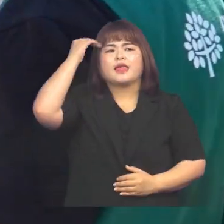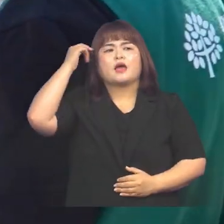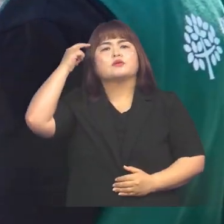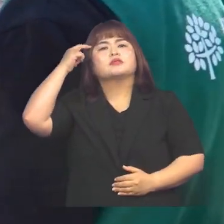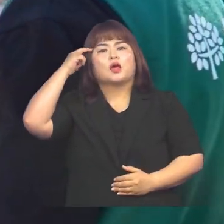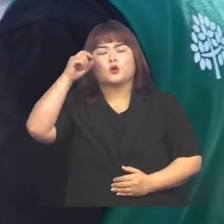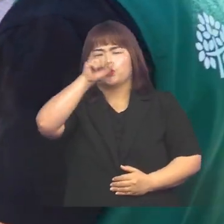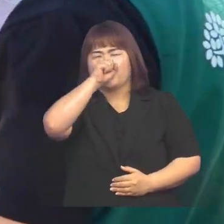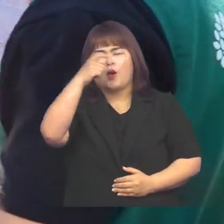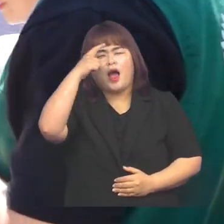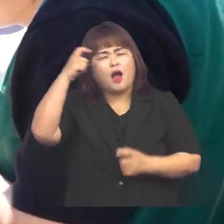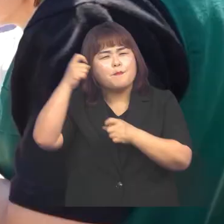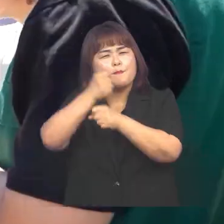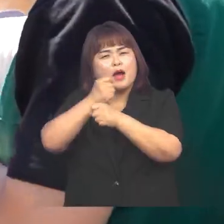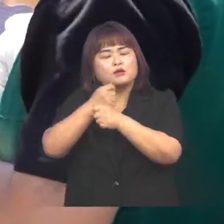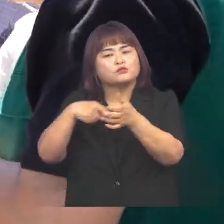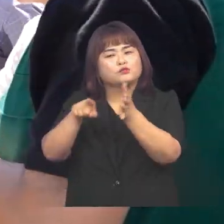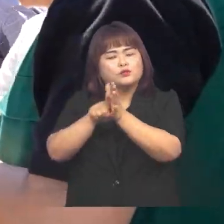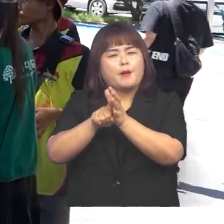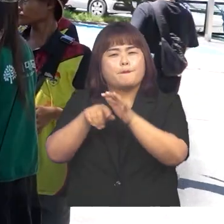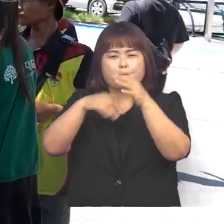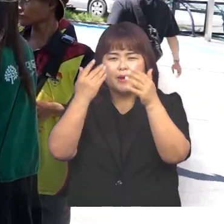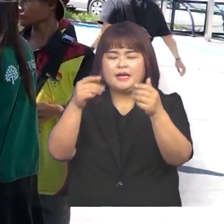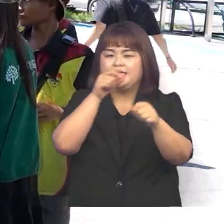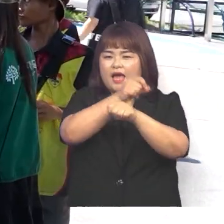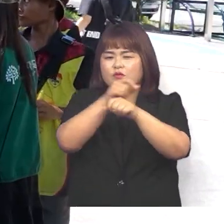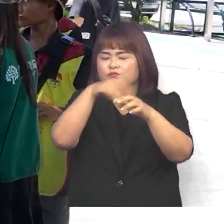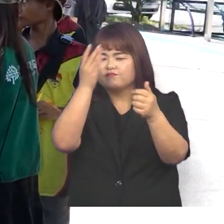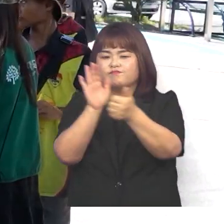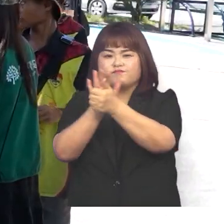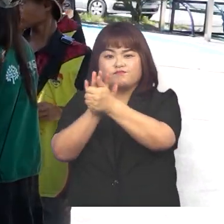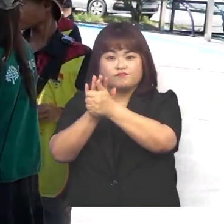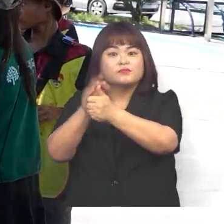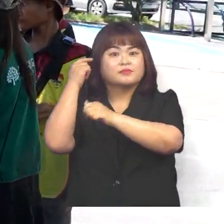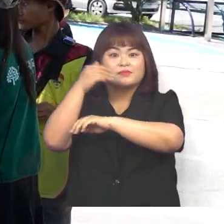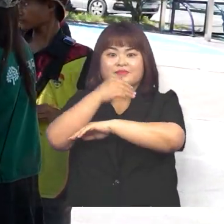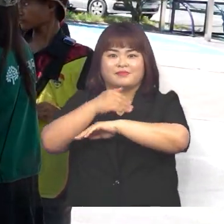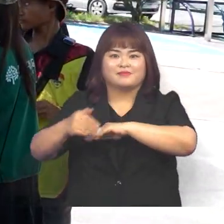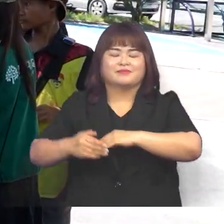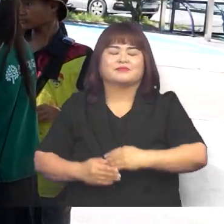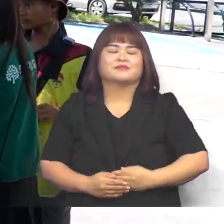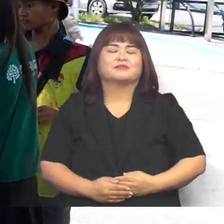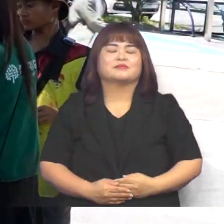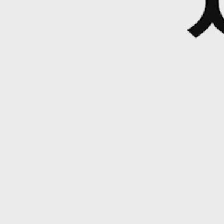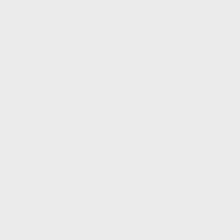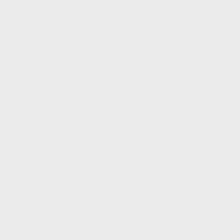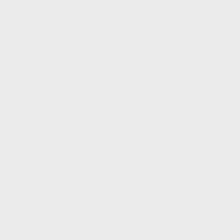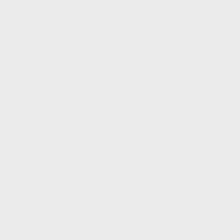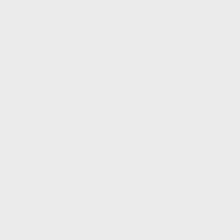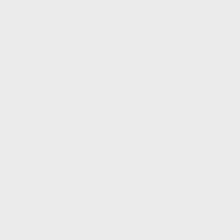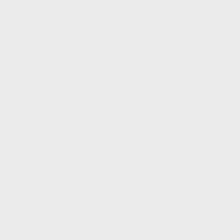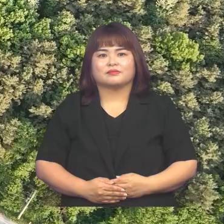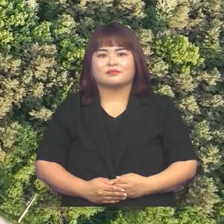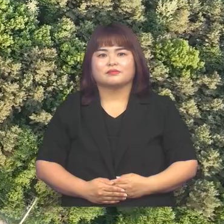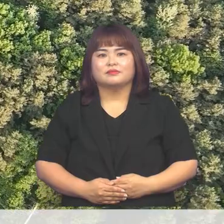좋은 기억을 가져갈 수 있도록 모든 행정과 지원을 아낌없이 보낼 예정입니다.